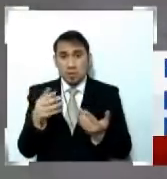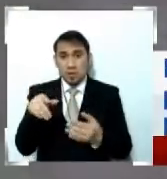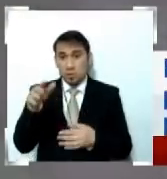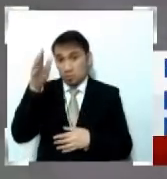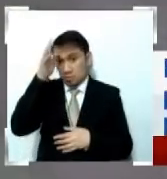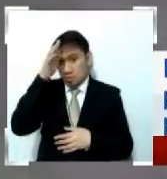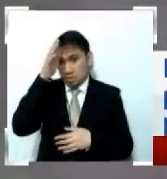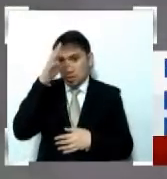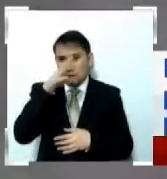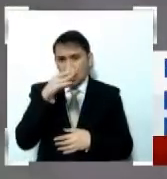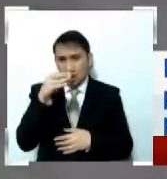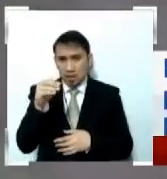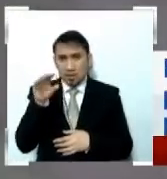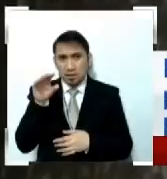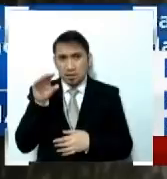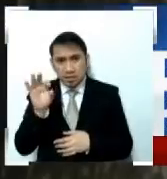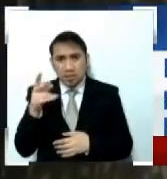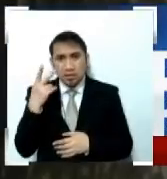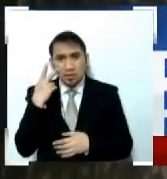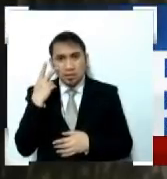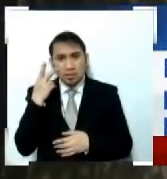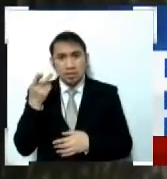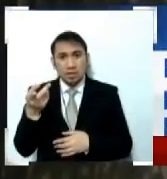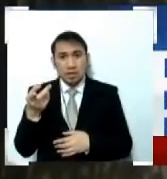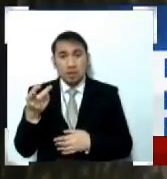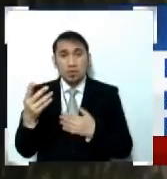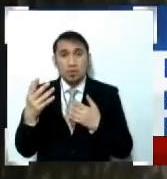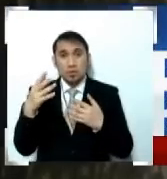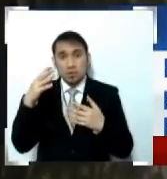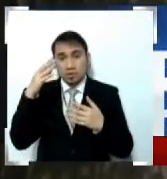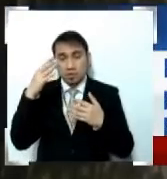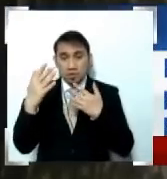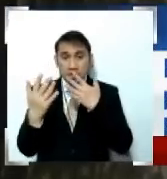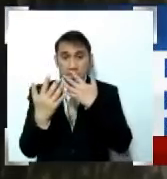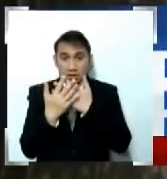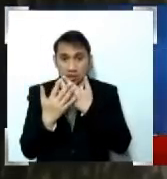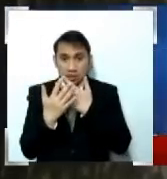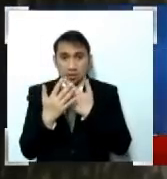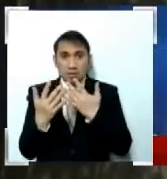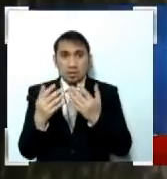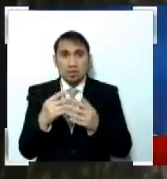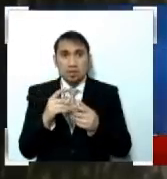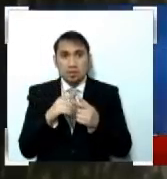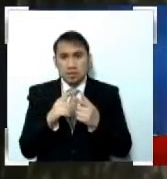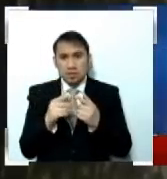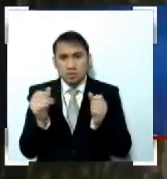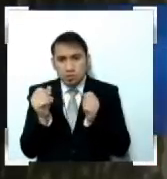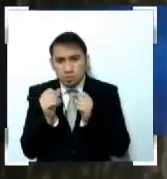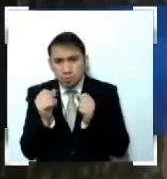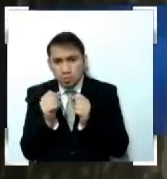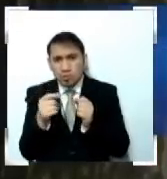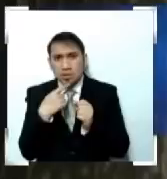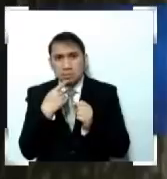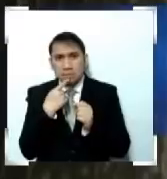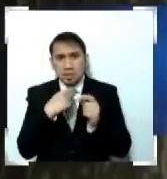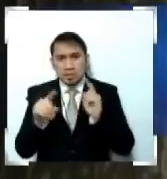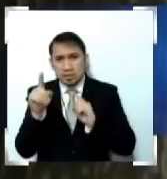niya nakita ang nakakulong na anak. Kaprasong butas lang po, nagsisinyasan lang kami. Ang sabi,